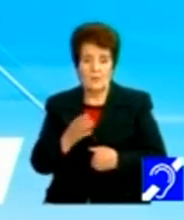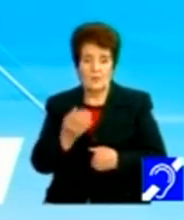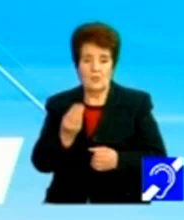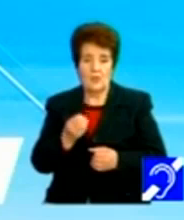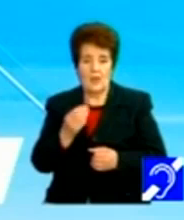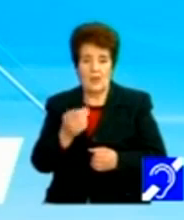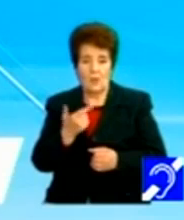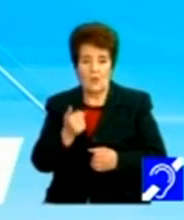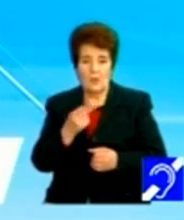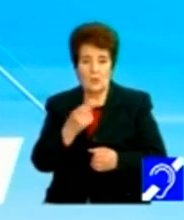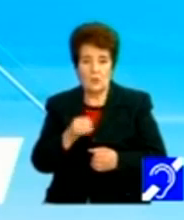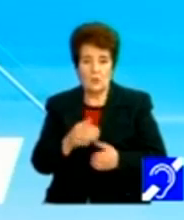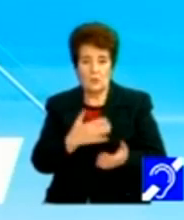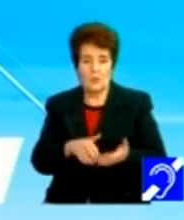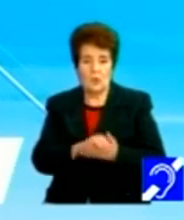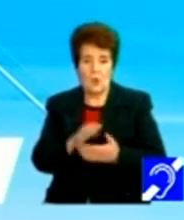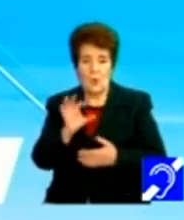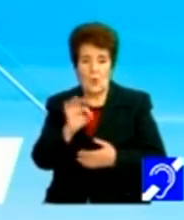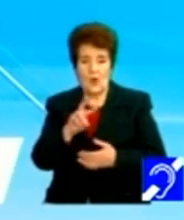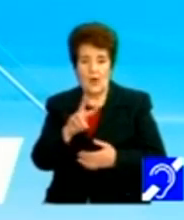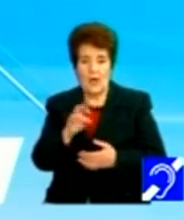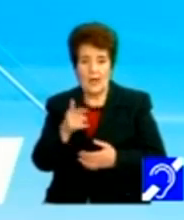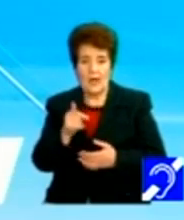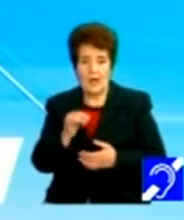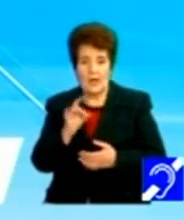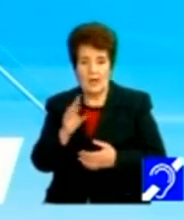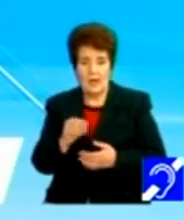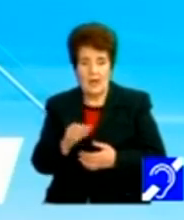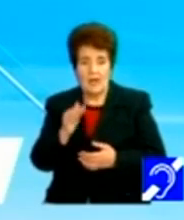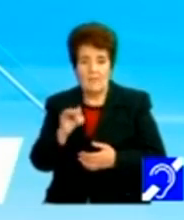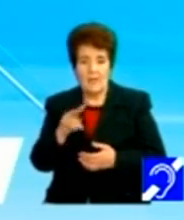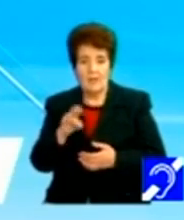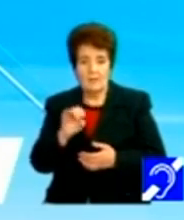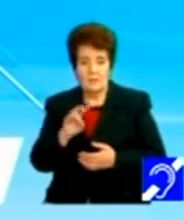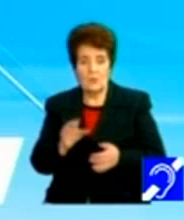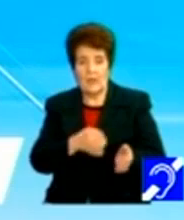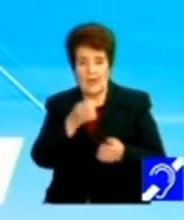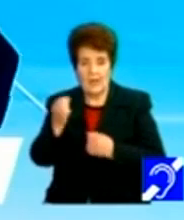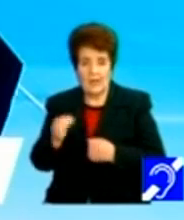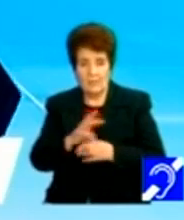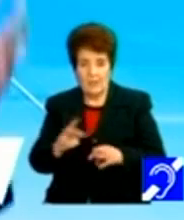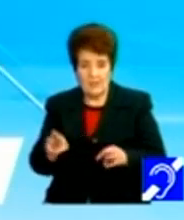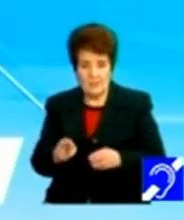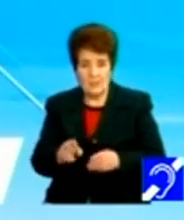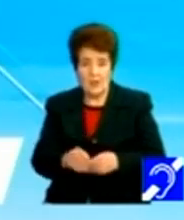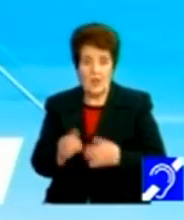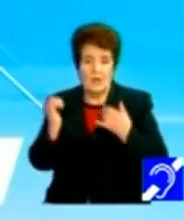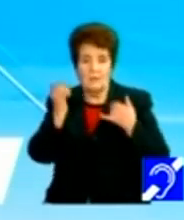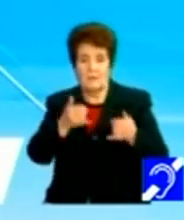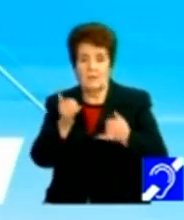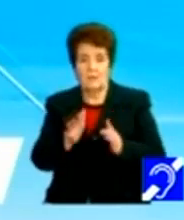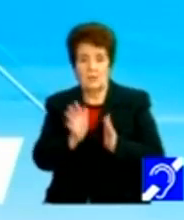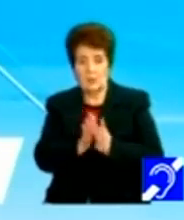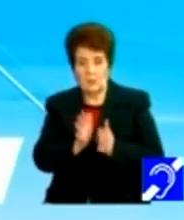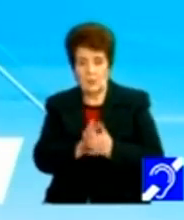pe doamna Guțu i-a făcut unioniști oligarhici. Domnul Chirinciu, care l-a propus în funcția de ministru, îi toarnă zoi, zi și noapte,